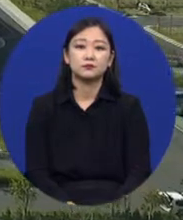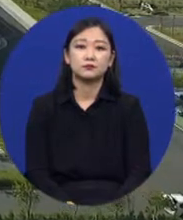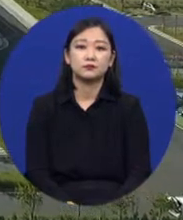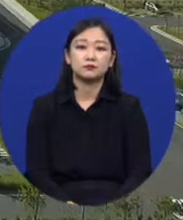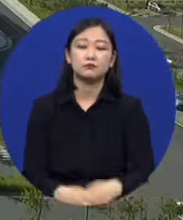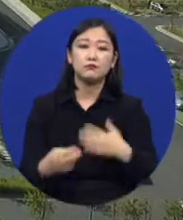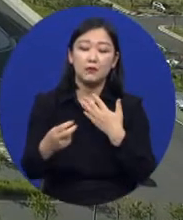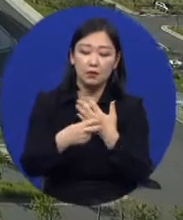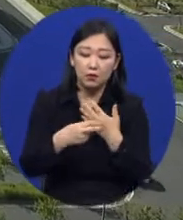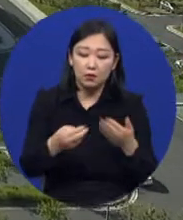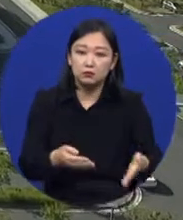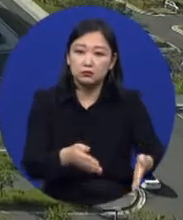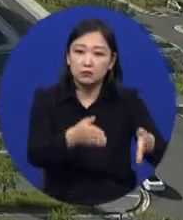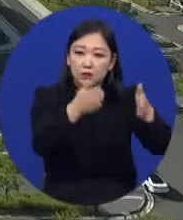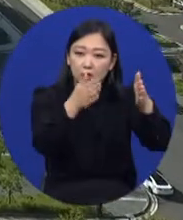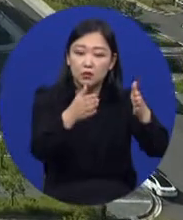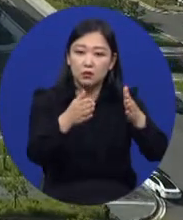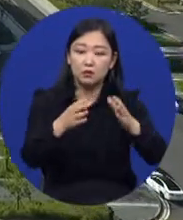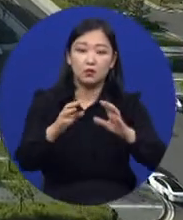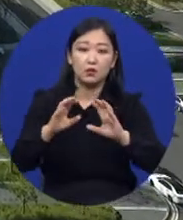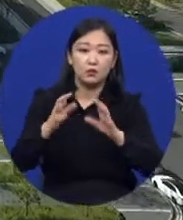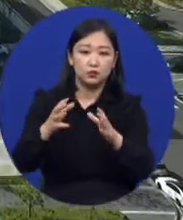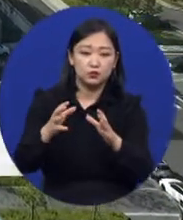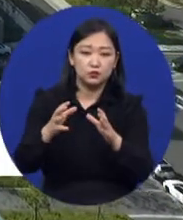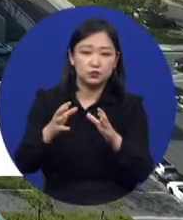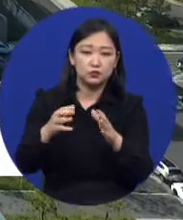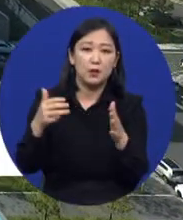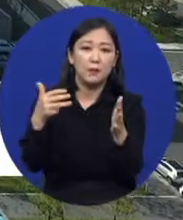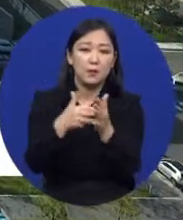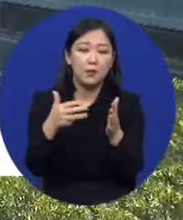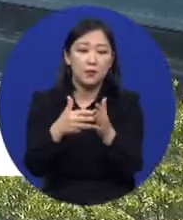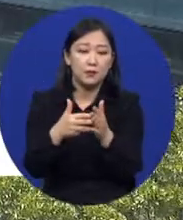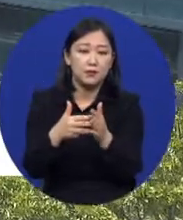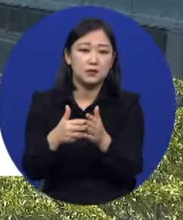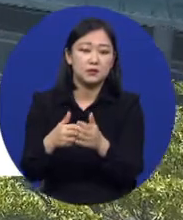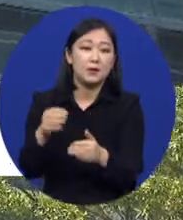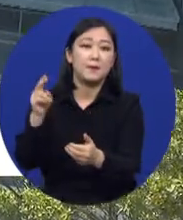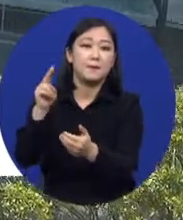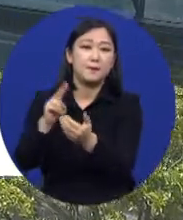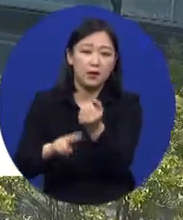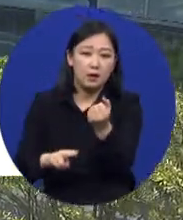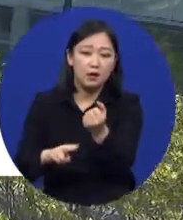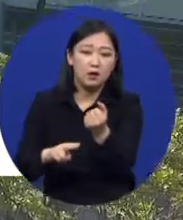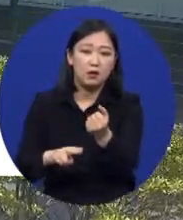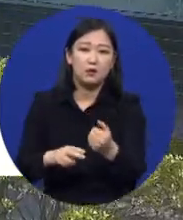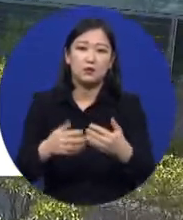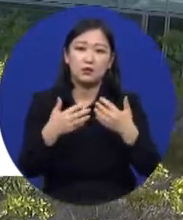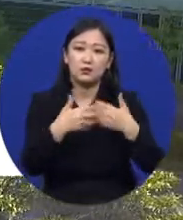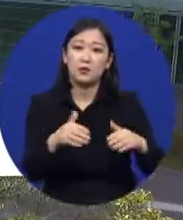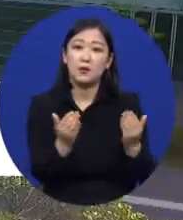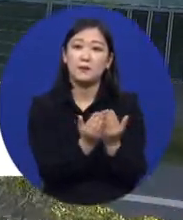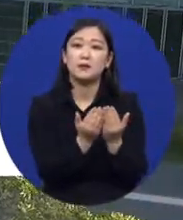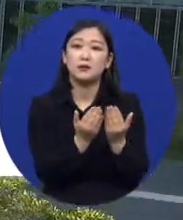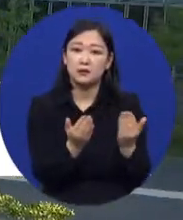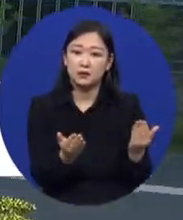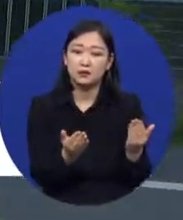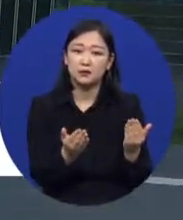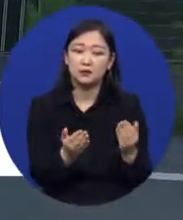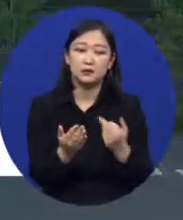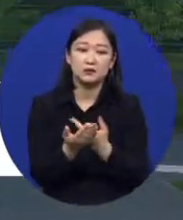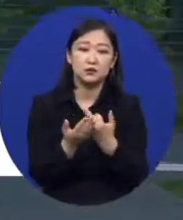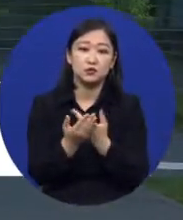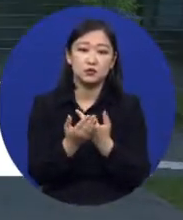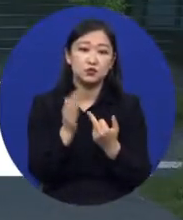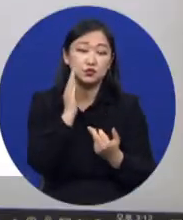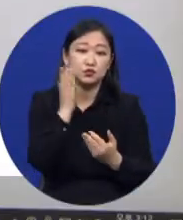병원 건물을 국내 법인의 매가 케 허가 요건을 상실했다 며 제주도가 허가 취소 절차를 밟고 있는 제주 국제